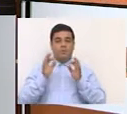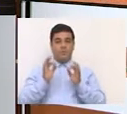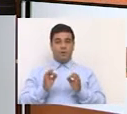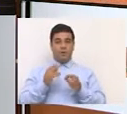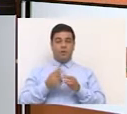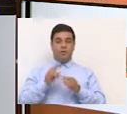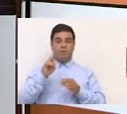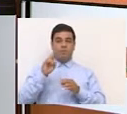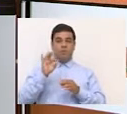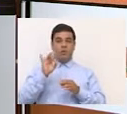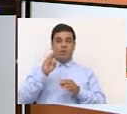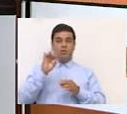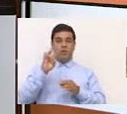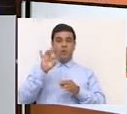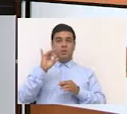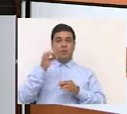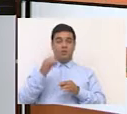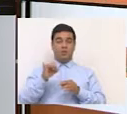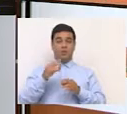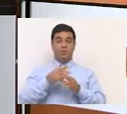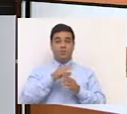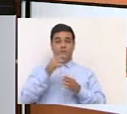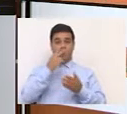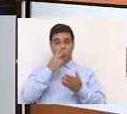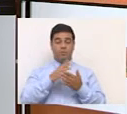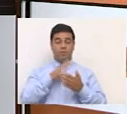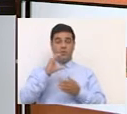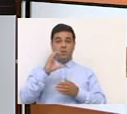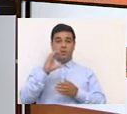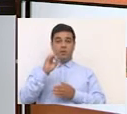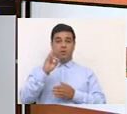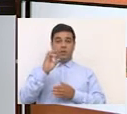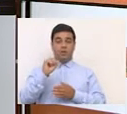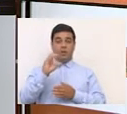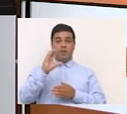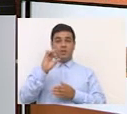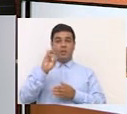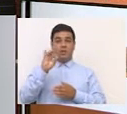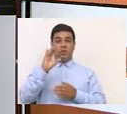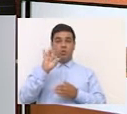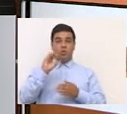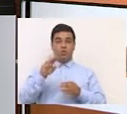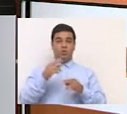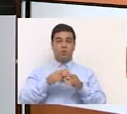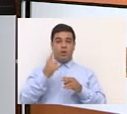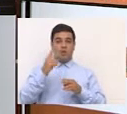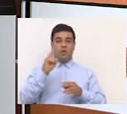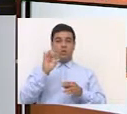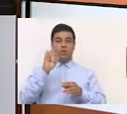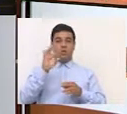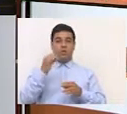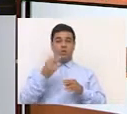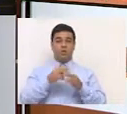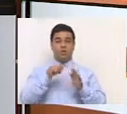Правильно, противительный. Вы заметили слова «цена» и «ценность». Однокоренные слова, но значения у